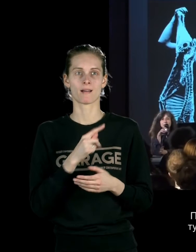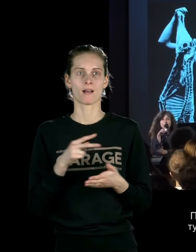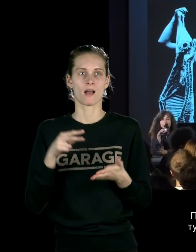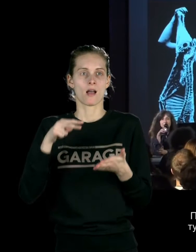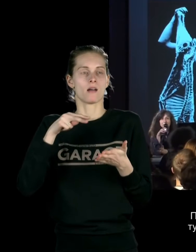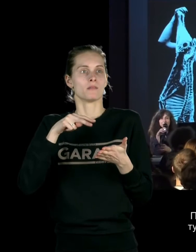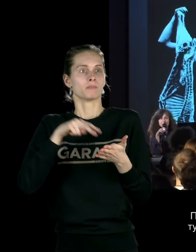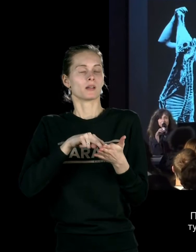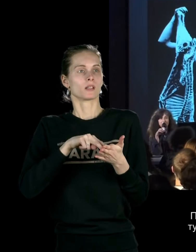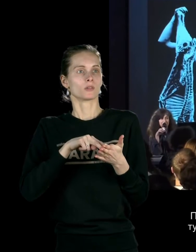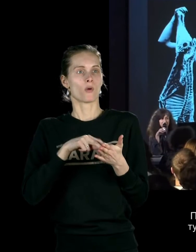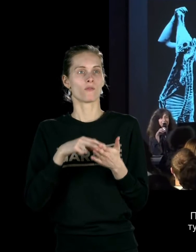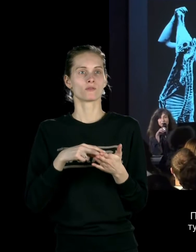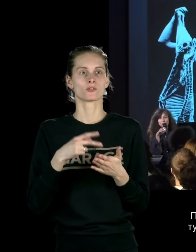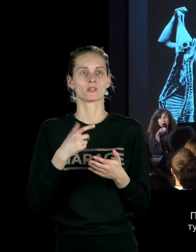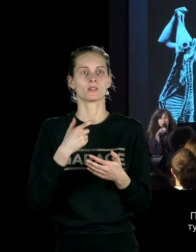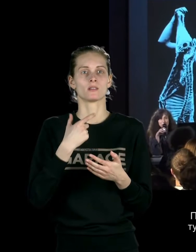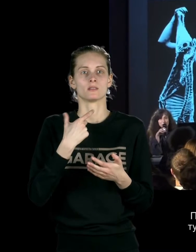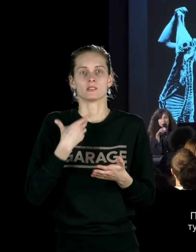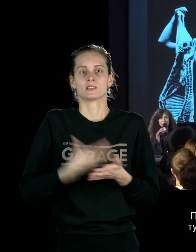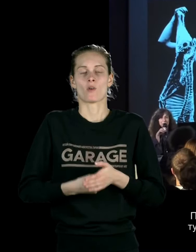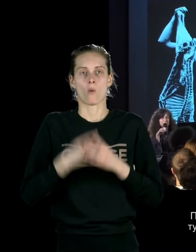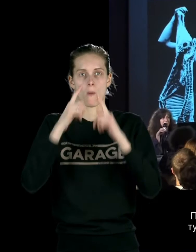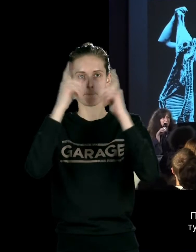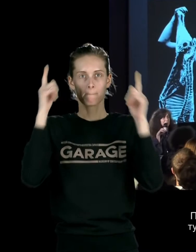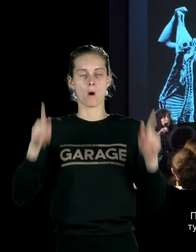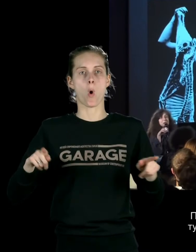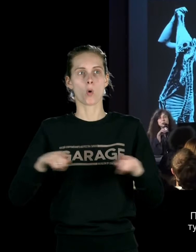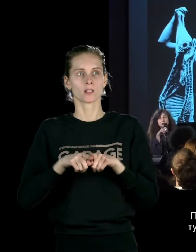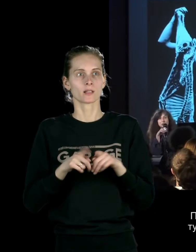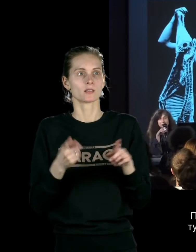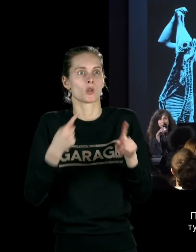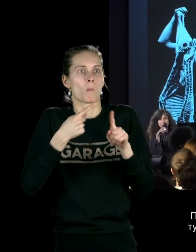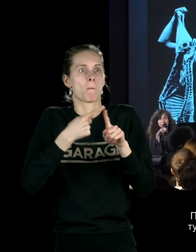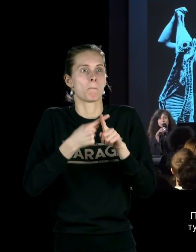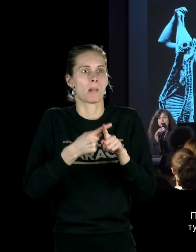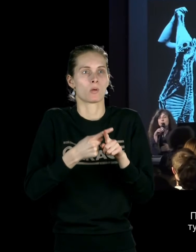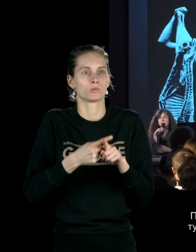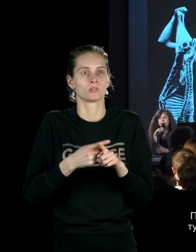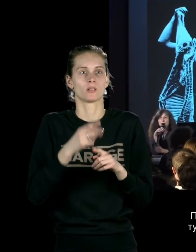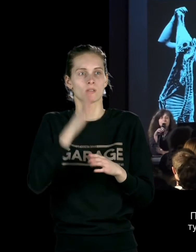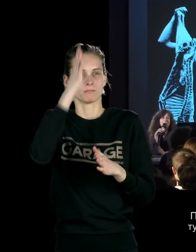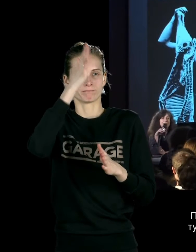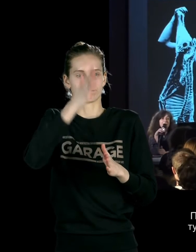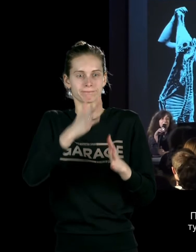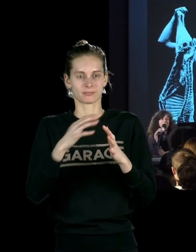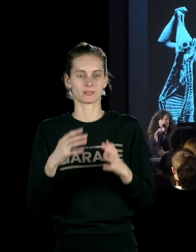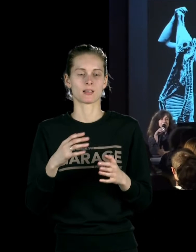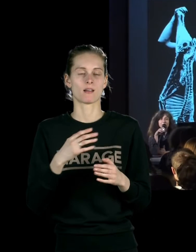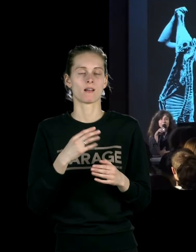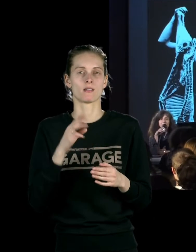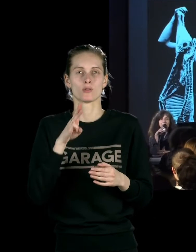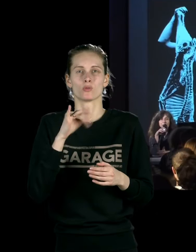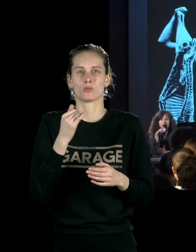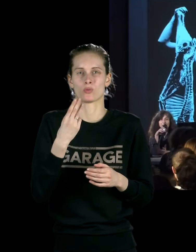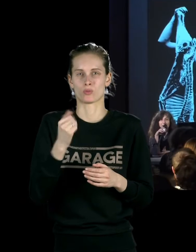постановочный портрет Фрэнсиса Бэкона с разрезанной тушей, которая у него все время присутствует в сюжетах его полотен.